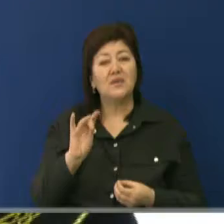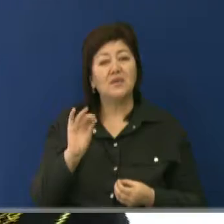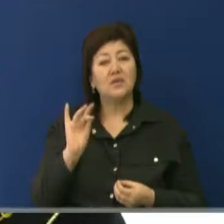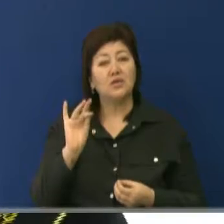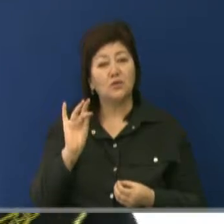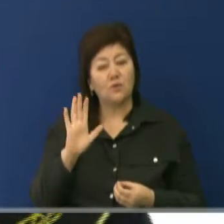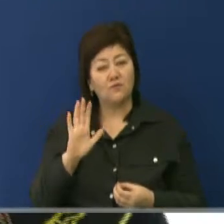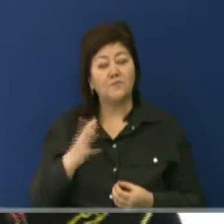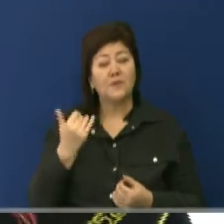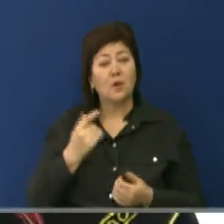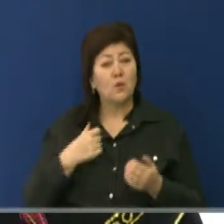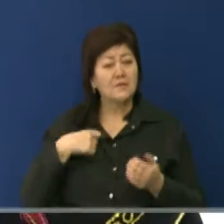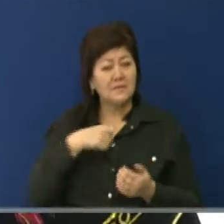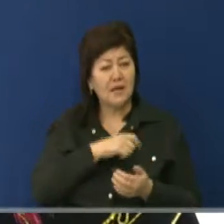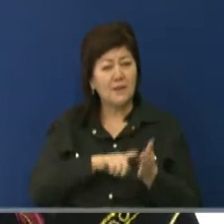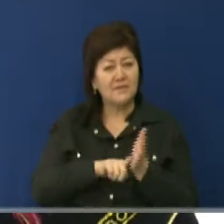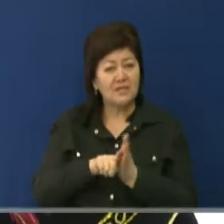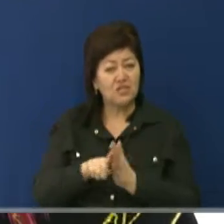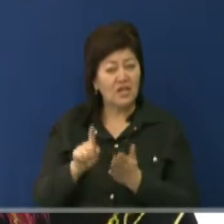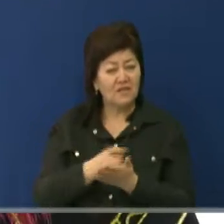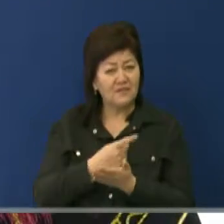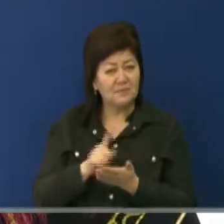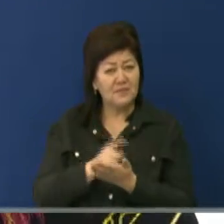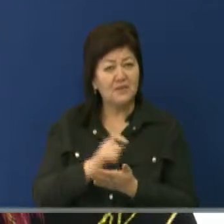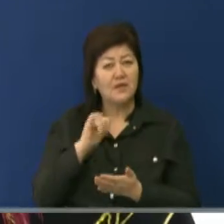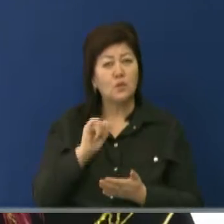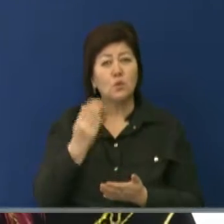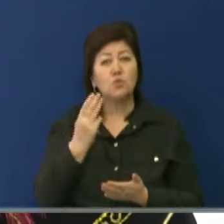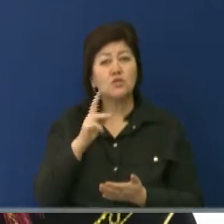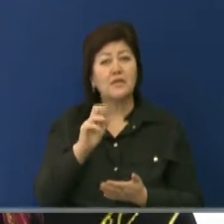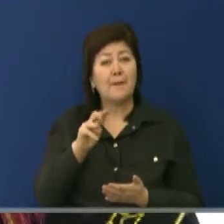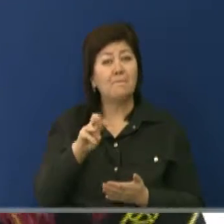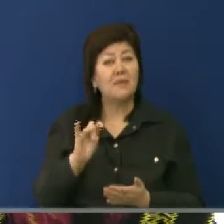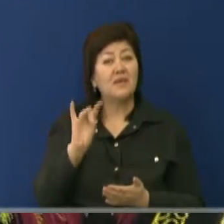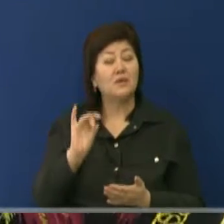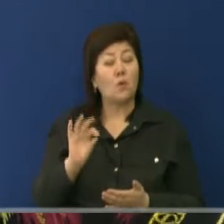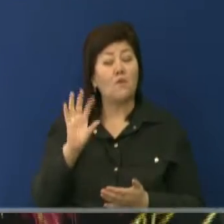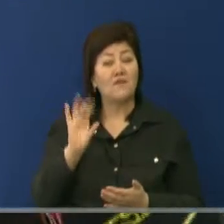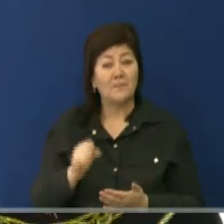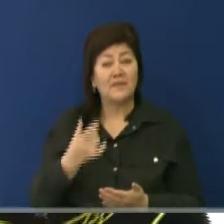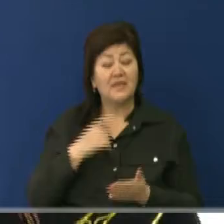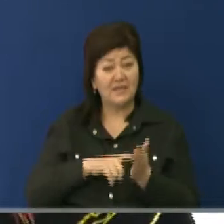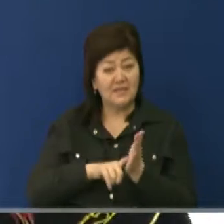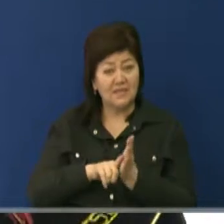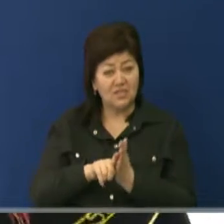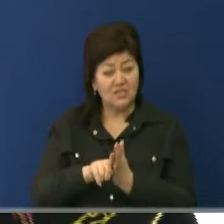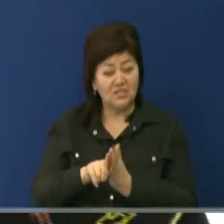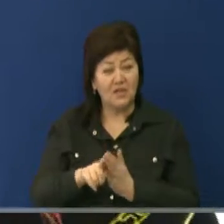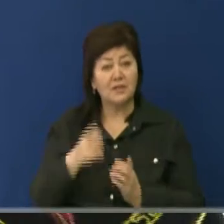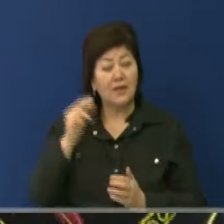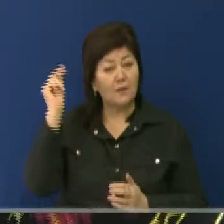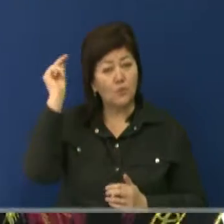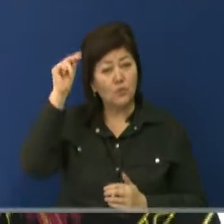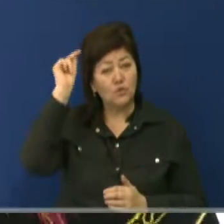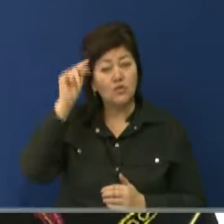было. Мен оны бастан бастап жаттықтырдым. Бір жақсы ол менің барлық нұсқауларымды орындады. Мен оған күрестен басқа да спорт түрлерімен,